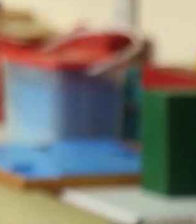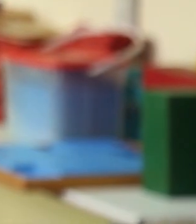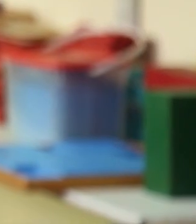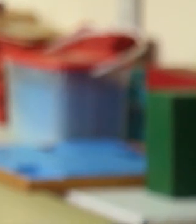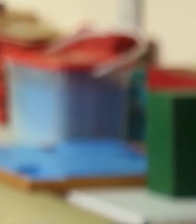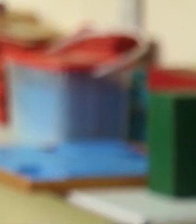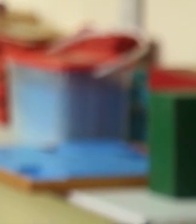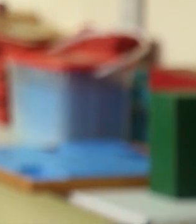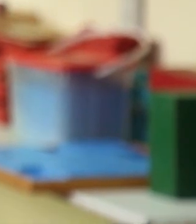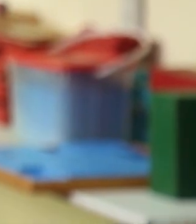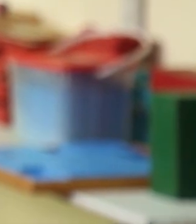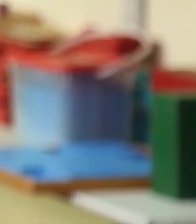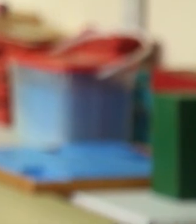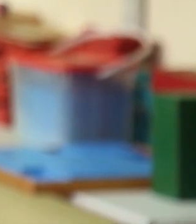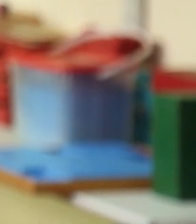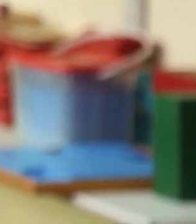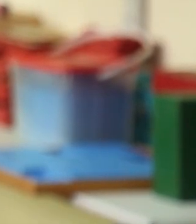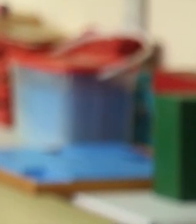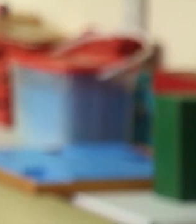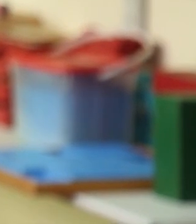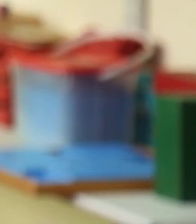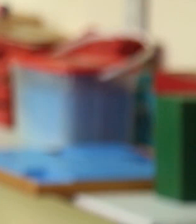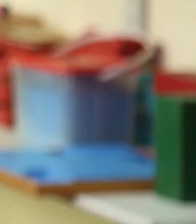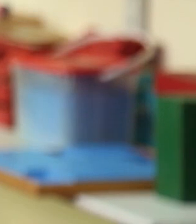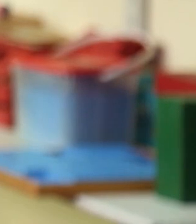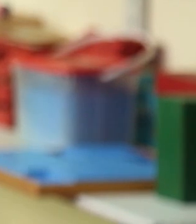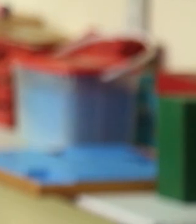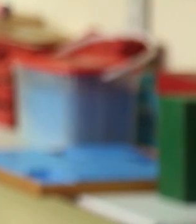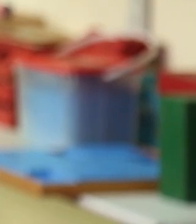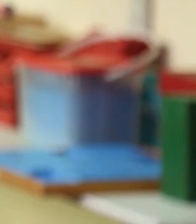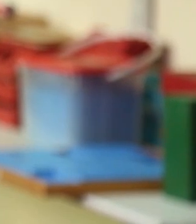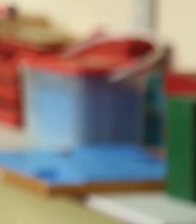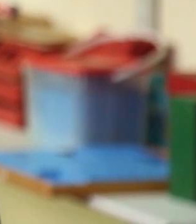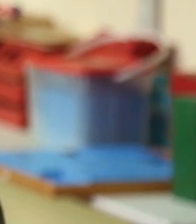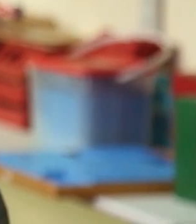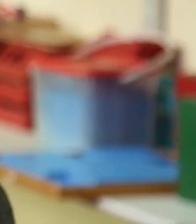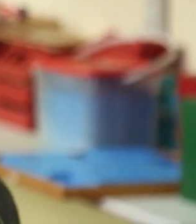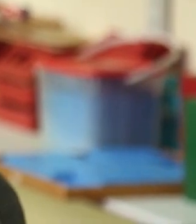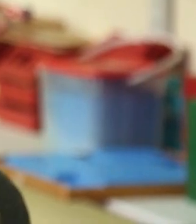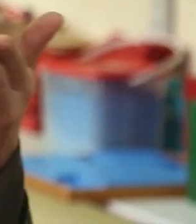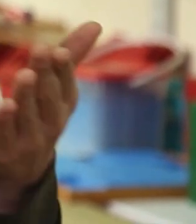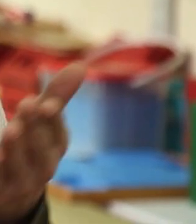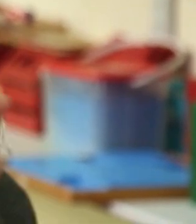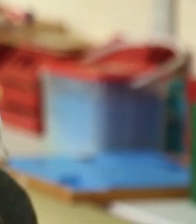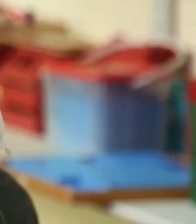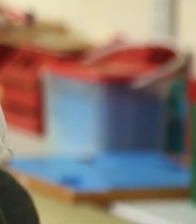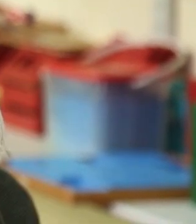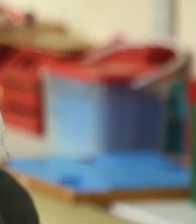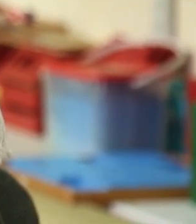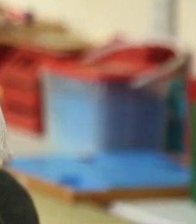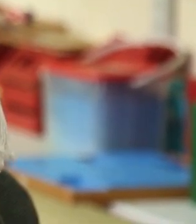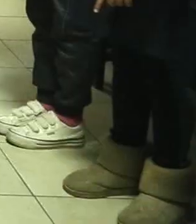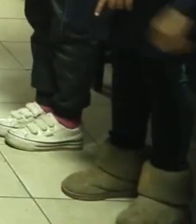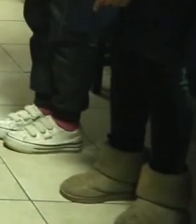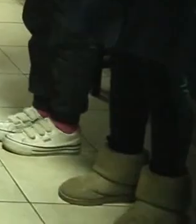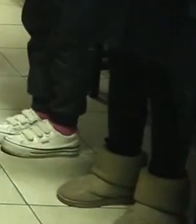أنا كنت أحلم من وأنا صغيرة إنه مستقبلي أساعد الأطفال الصم، عشان هيك درست خدمة اجتماعية لأساعد